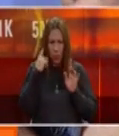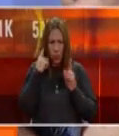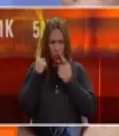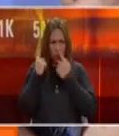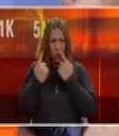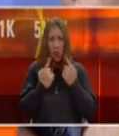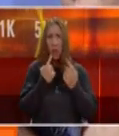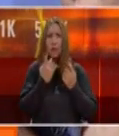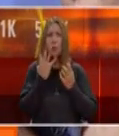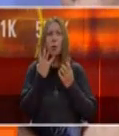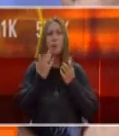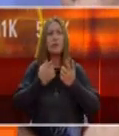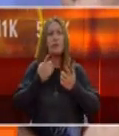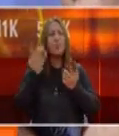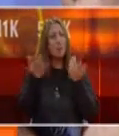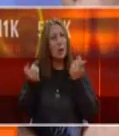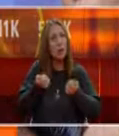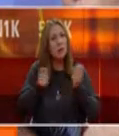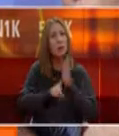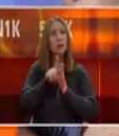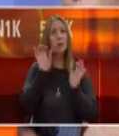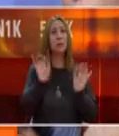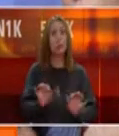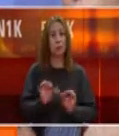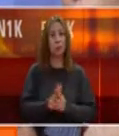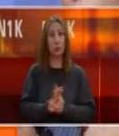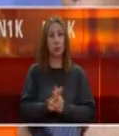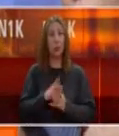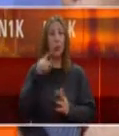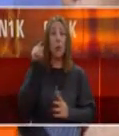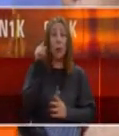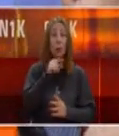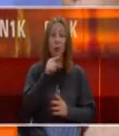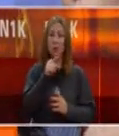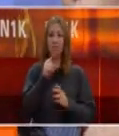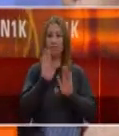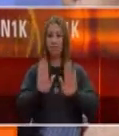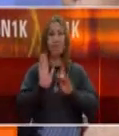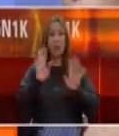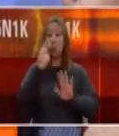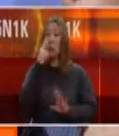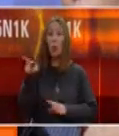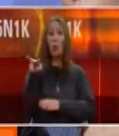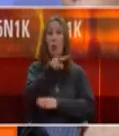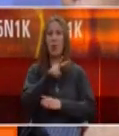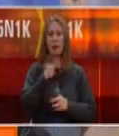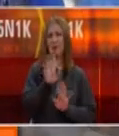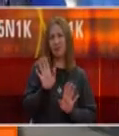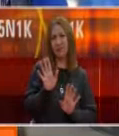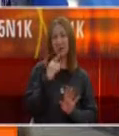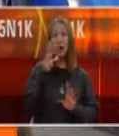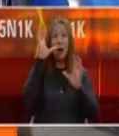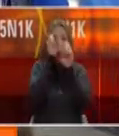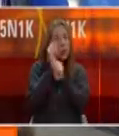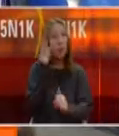kullanmaya başlıyorsunuz. Aynı zamanda görmenin bir de şöyle dezavantajı var. Son olarak onu alayım. O da ön yargı. Görmek insanı ön yargılı kılıyor.